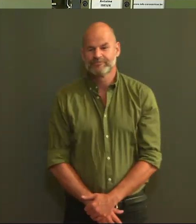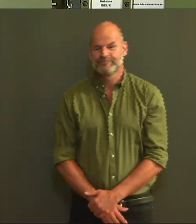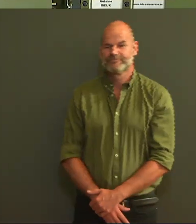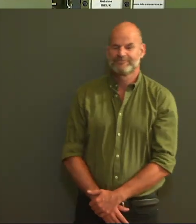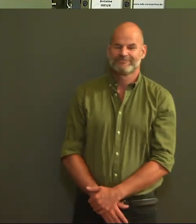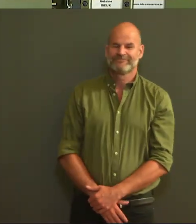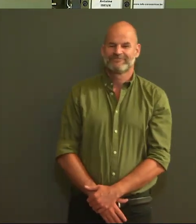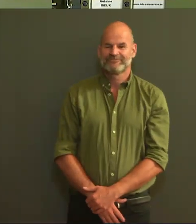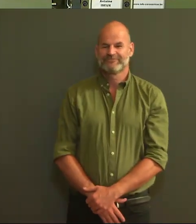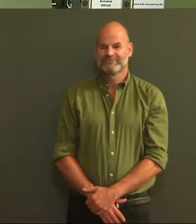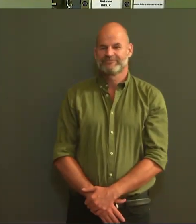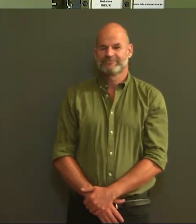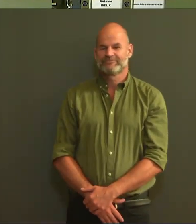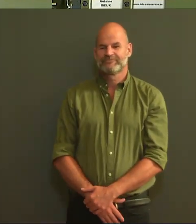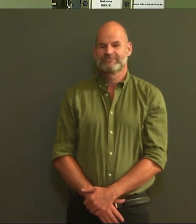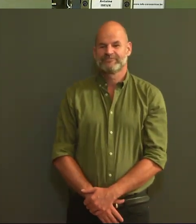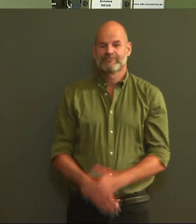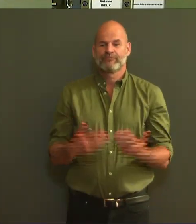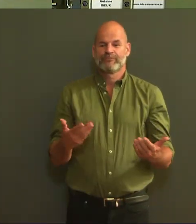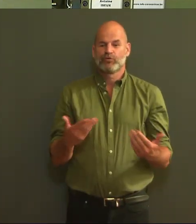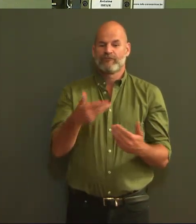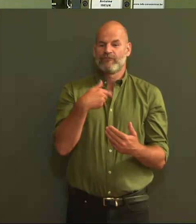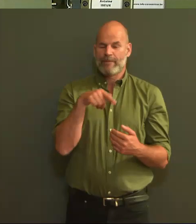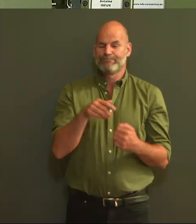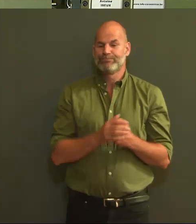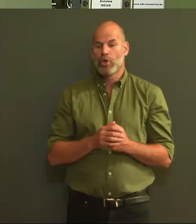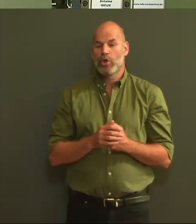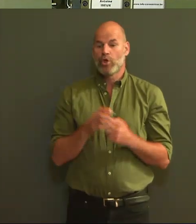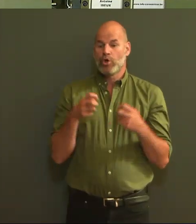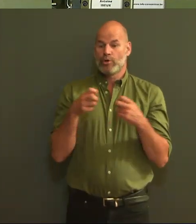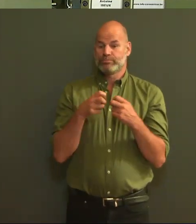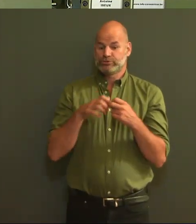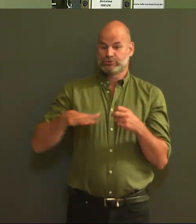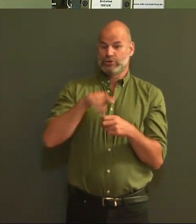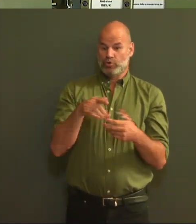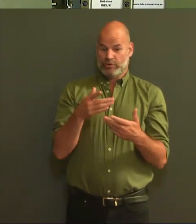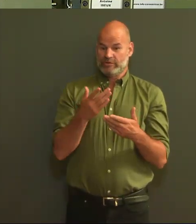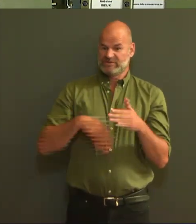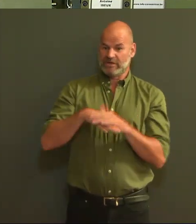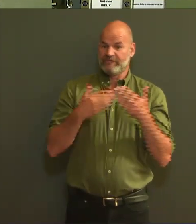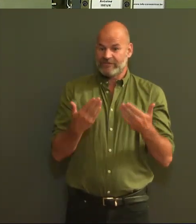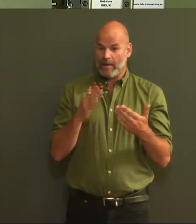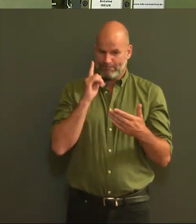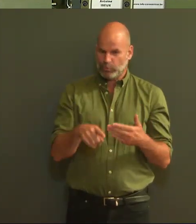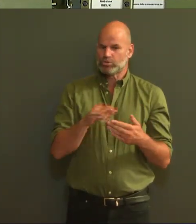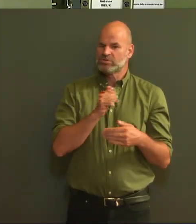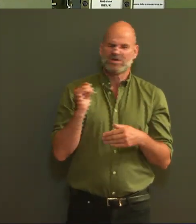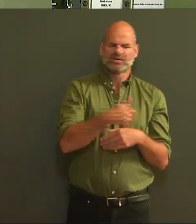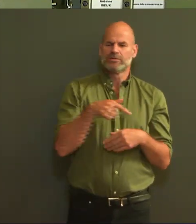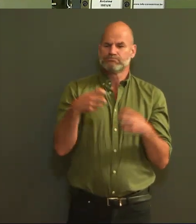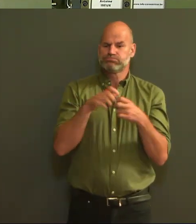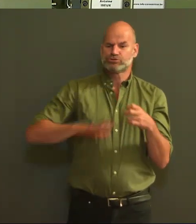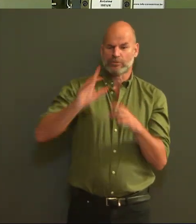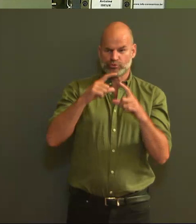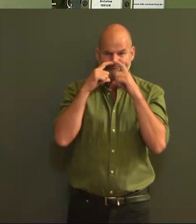Vanaf vandaag is het masker verplicht in Brussel omdat de drempel van 50 gevallen per 100.000 inwoners is overschreden. Wat is de